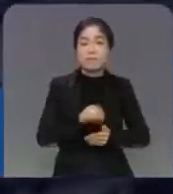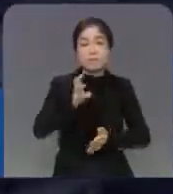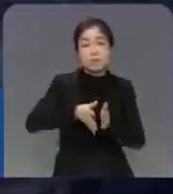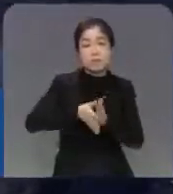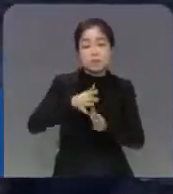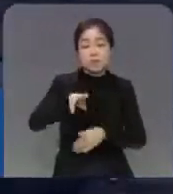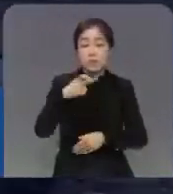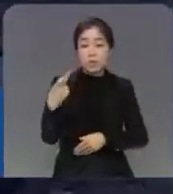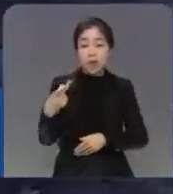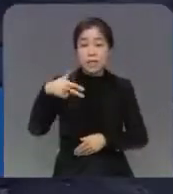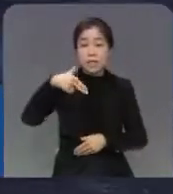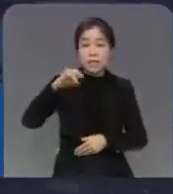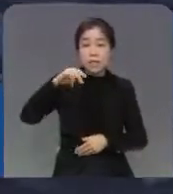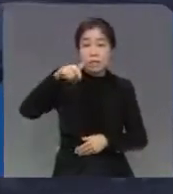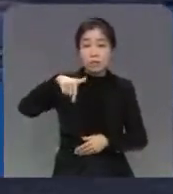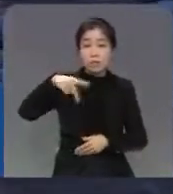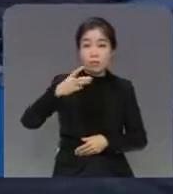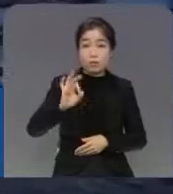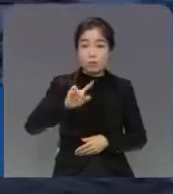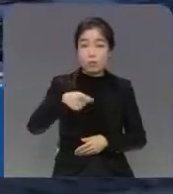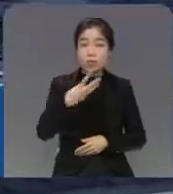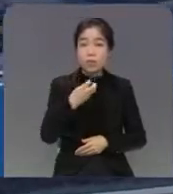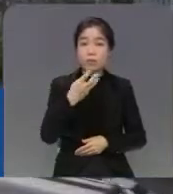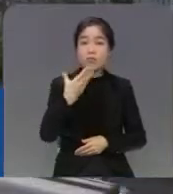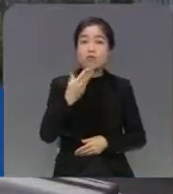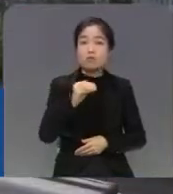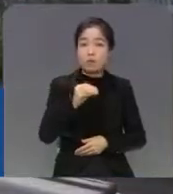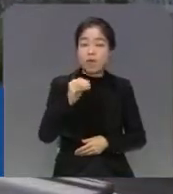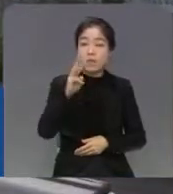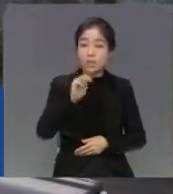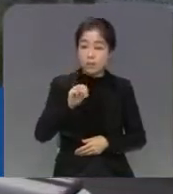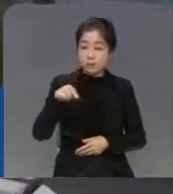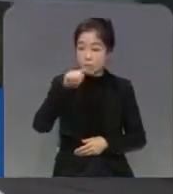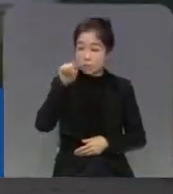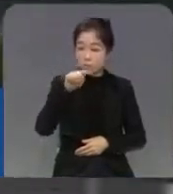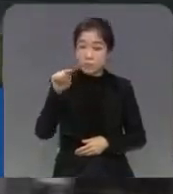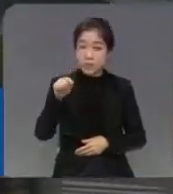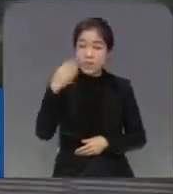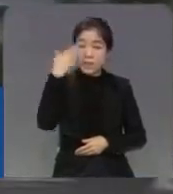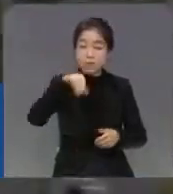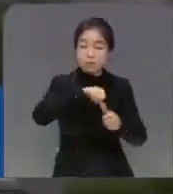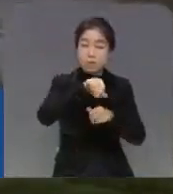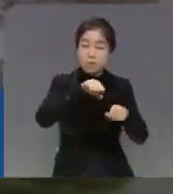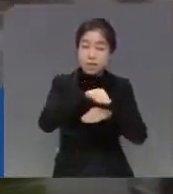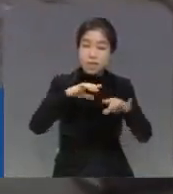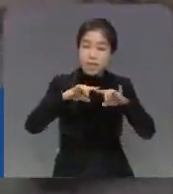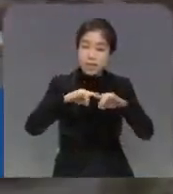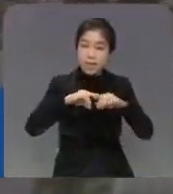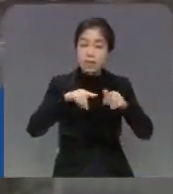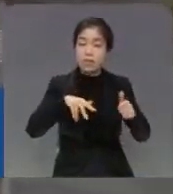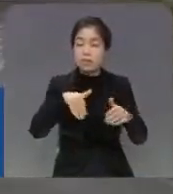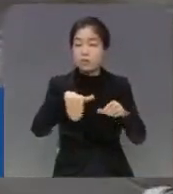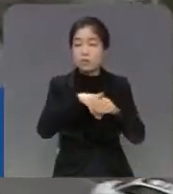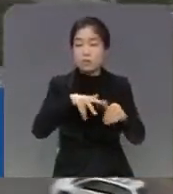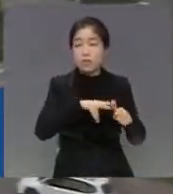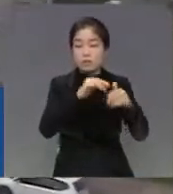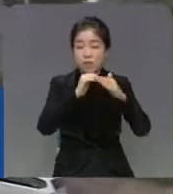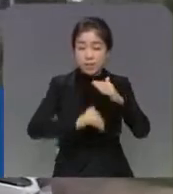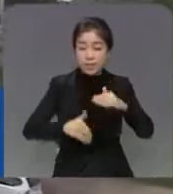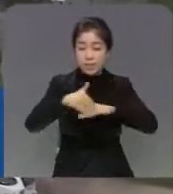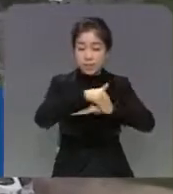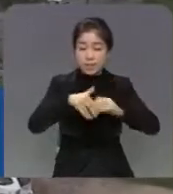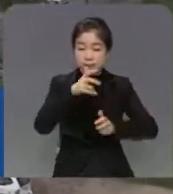광주시는 광산구 지죽동 139만여 제곱미터를 친환경 자동차와 에너지, 문화 콘텐츠 등 지역 전략